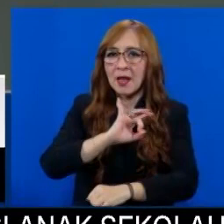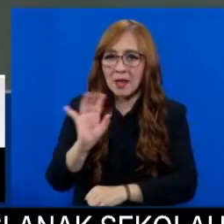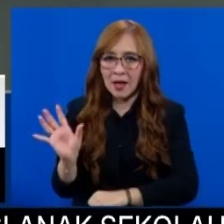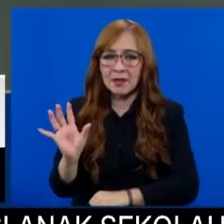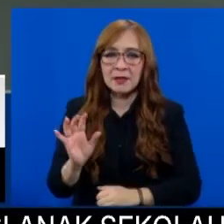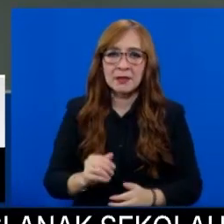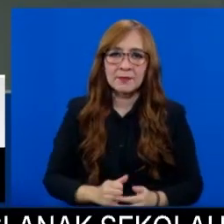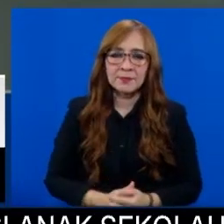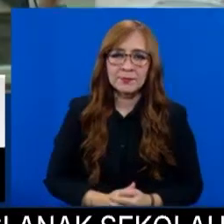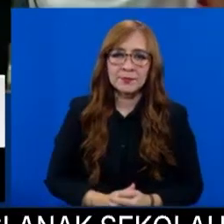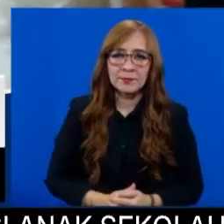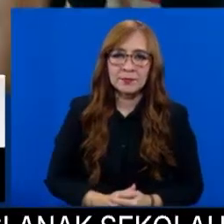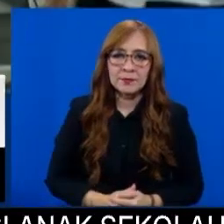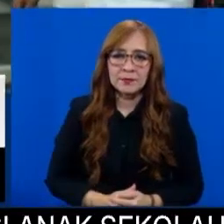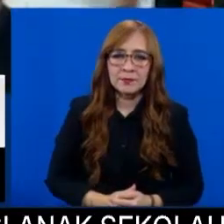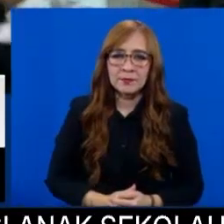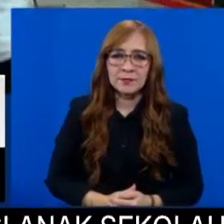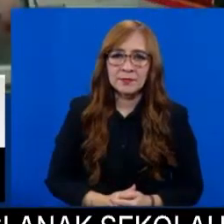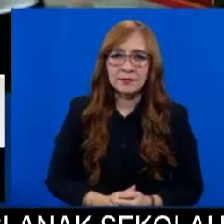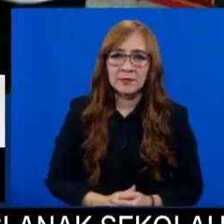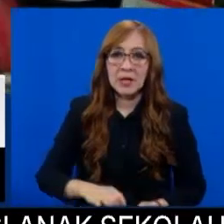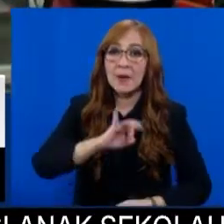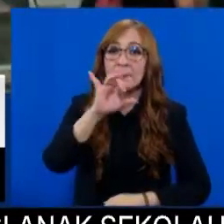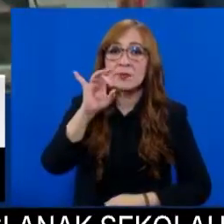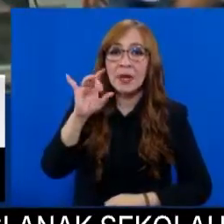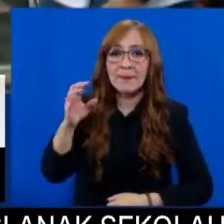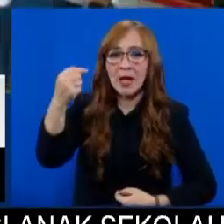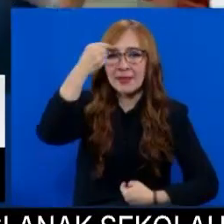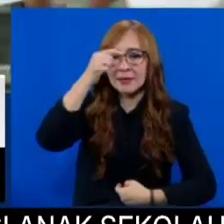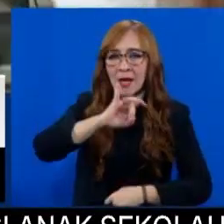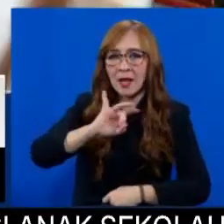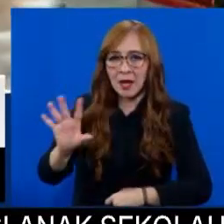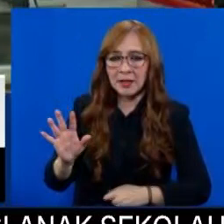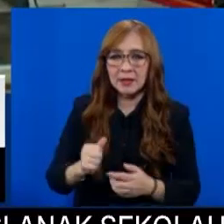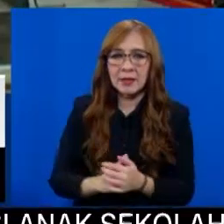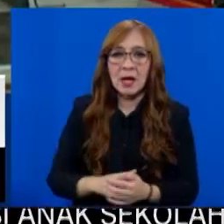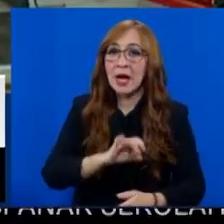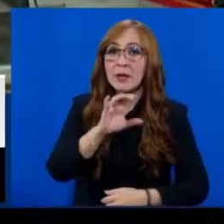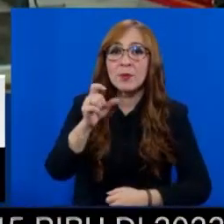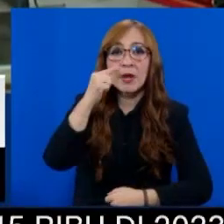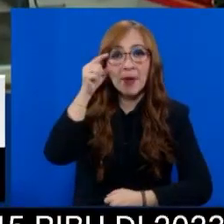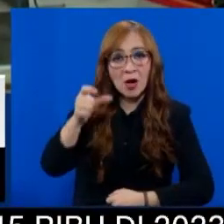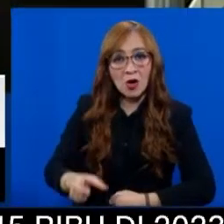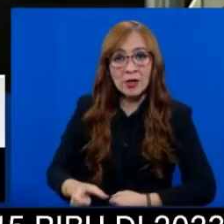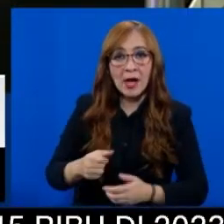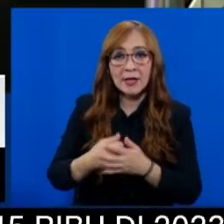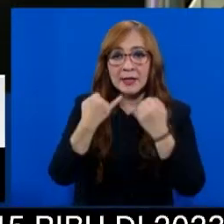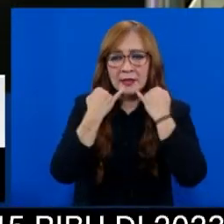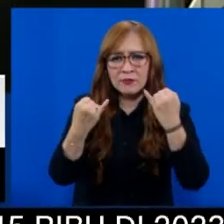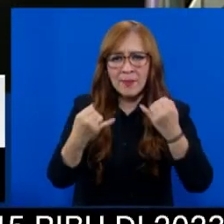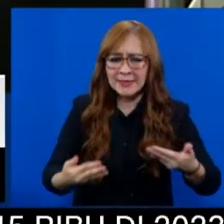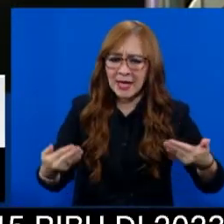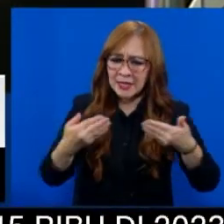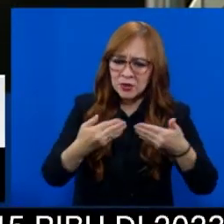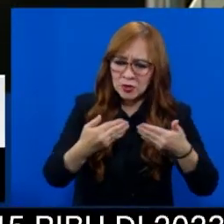oleh penyidik dengan beberapa tersangka lainnya. Ada beberapa orang memang yang informasinya ini akan dicocok atau